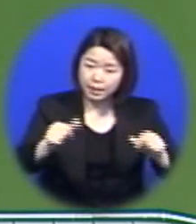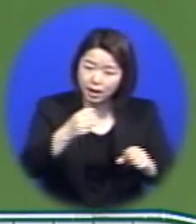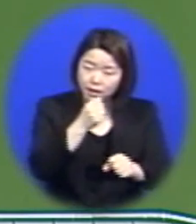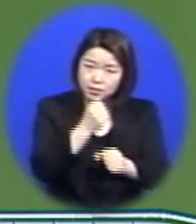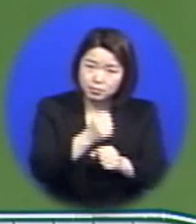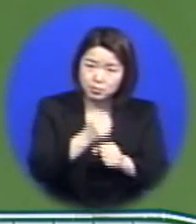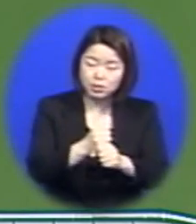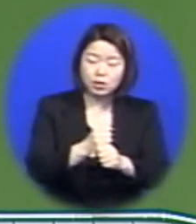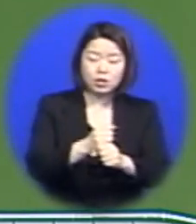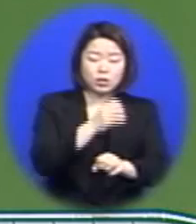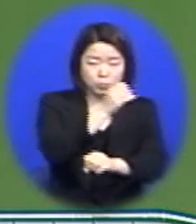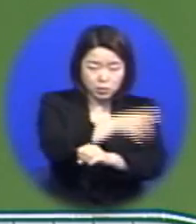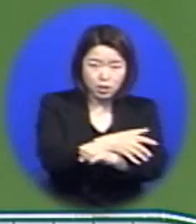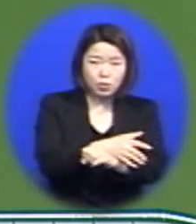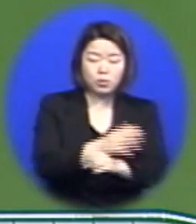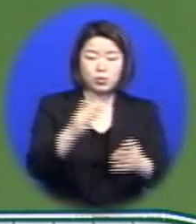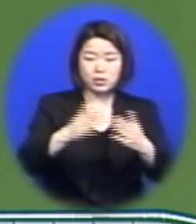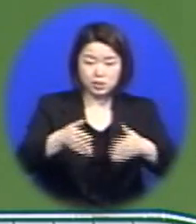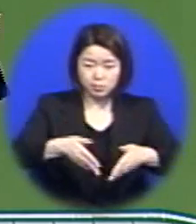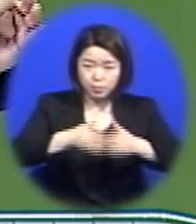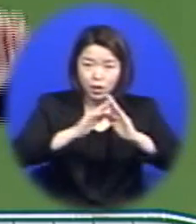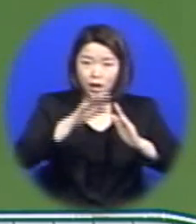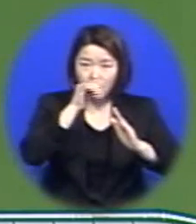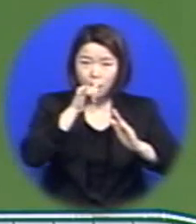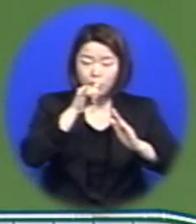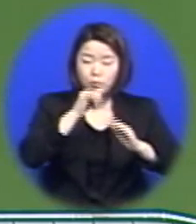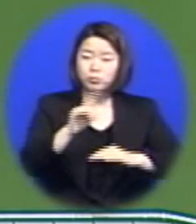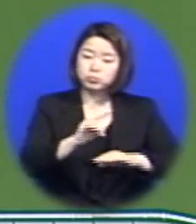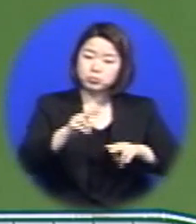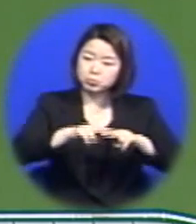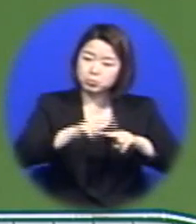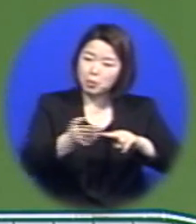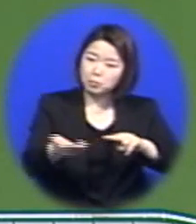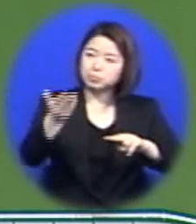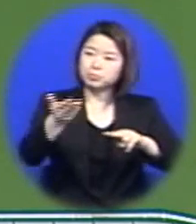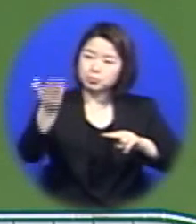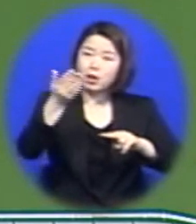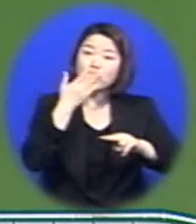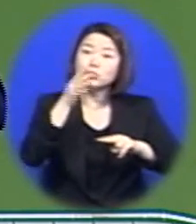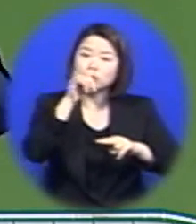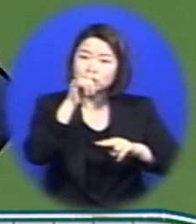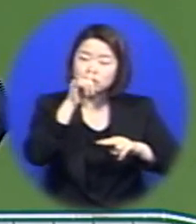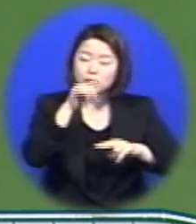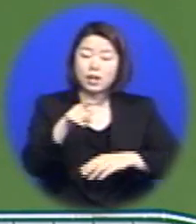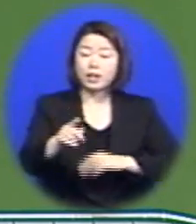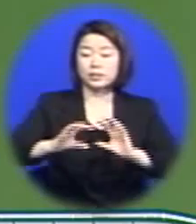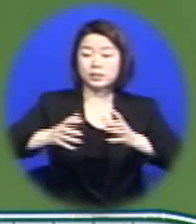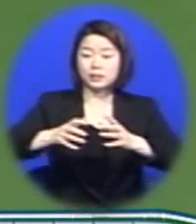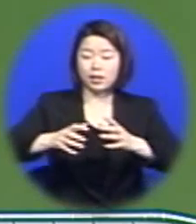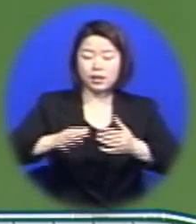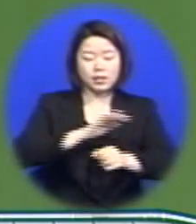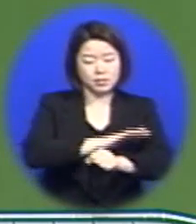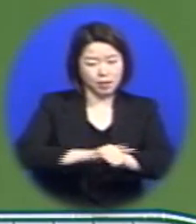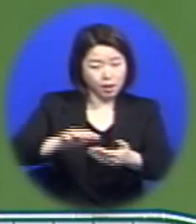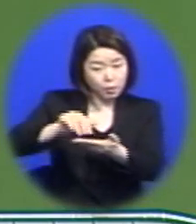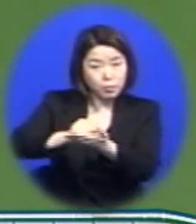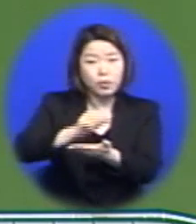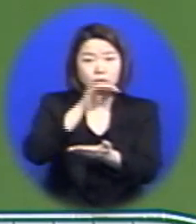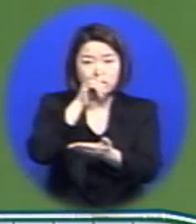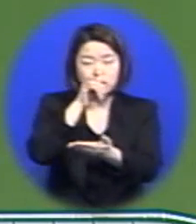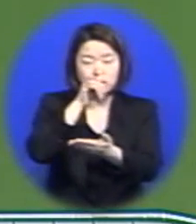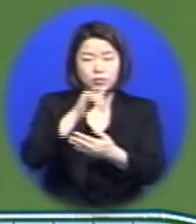짓고 그리고 이제는 아주 지위가 높아지고 아 그 나라에 아주 정착하게 된